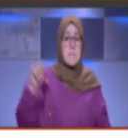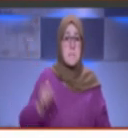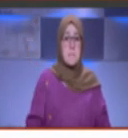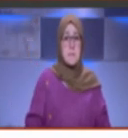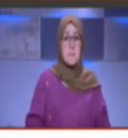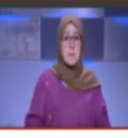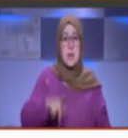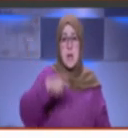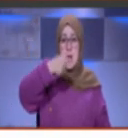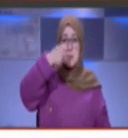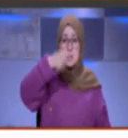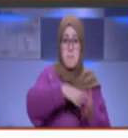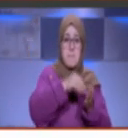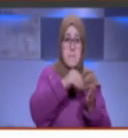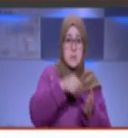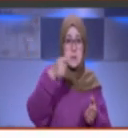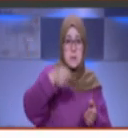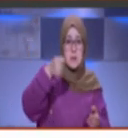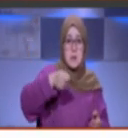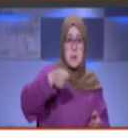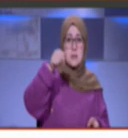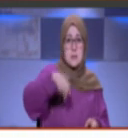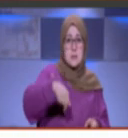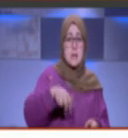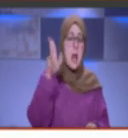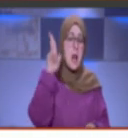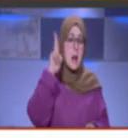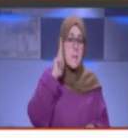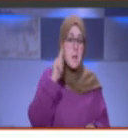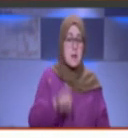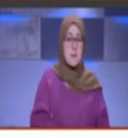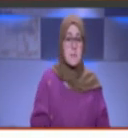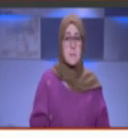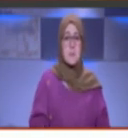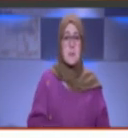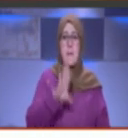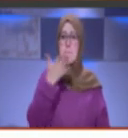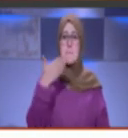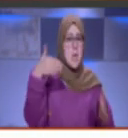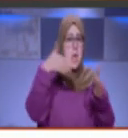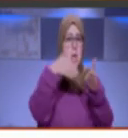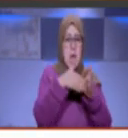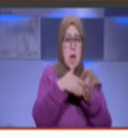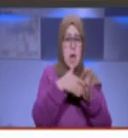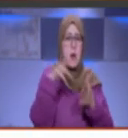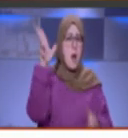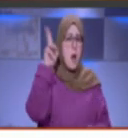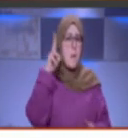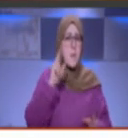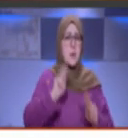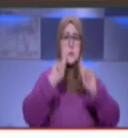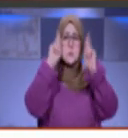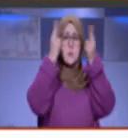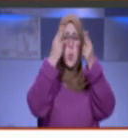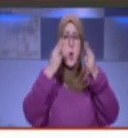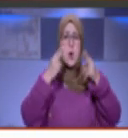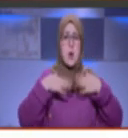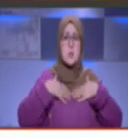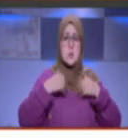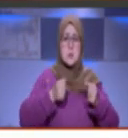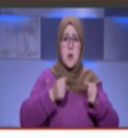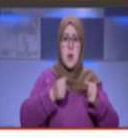أرحب بك إلى هذه يعني الساعة الإخبارية، ما هي آخر الأخبار عن التطورات الصحية لبوريس